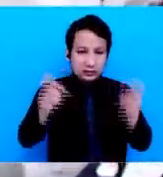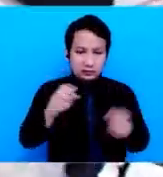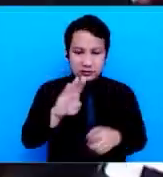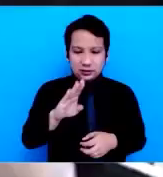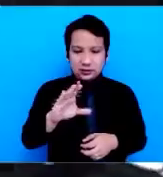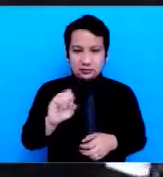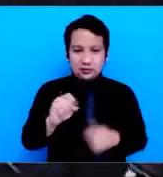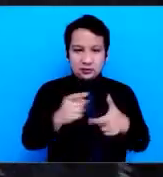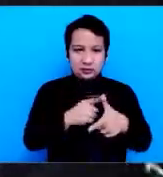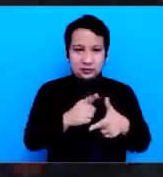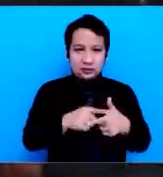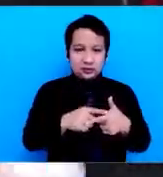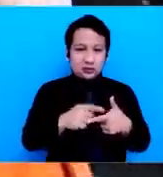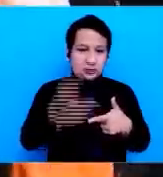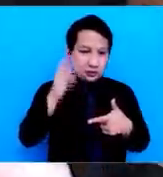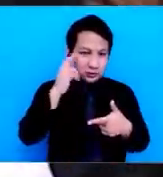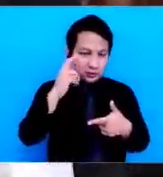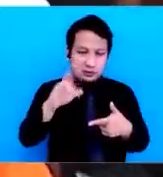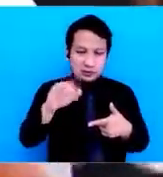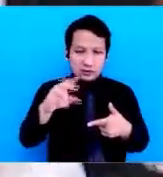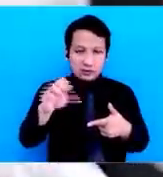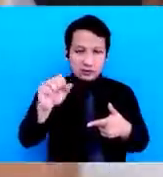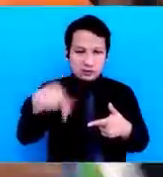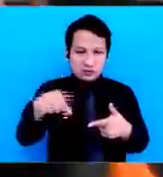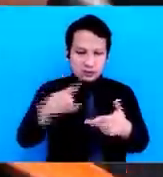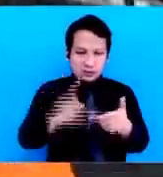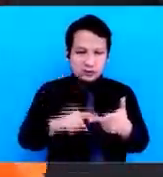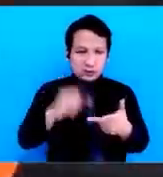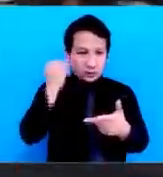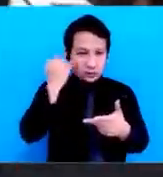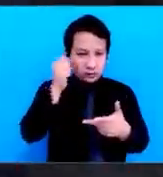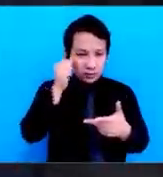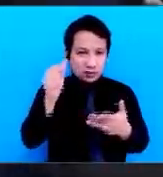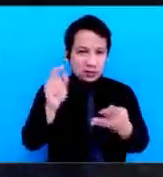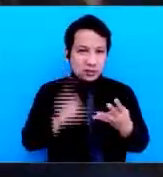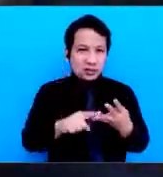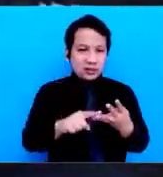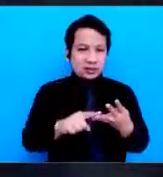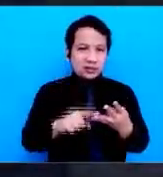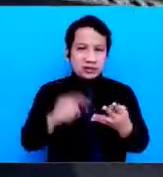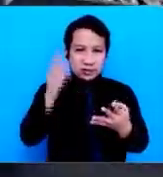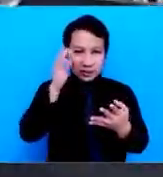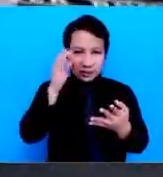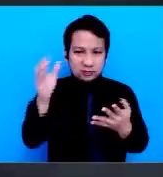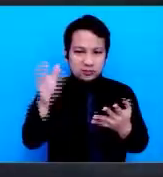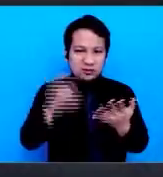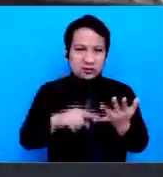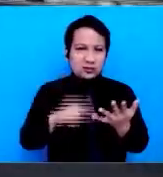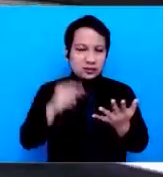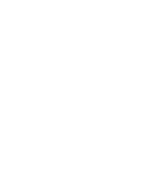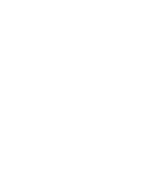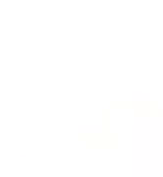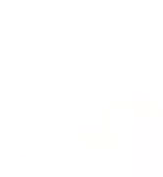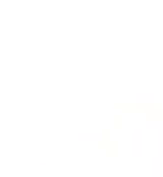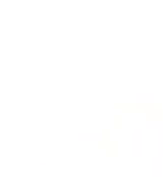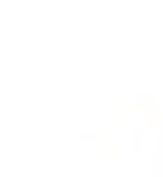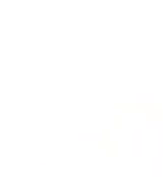si Rene Cuarto, Jerwin Angcajas, John Riel Casimero at Nonito Donaire.